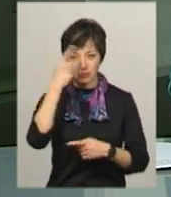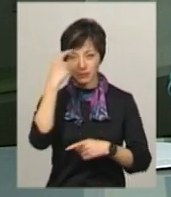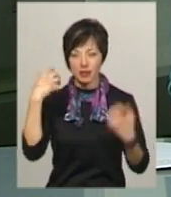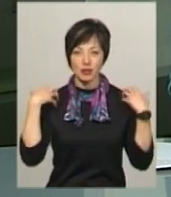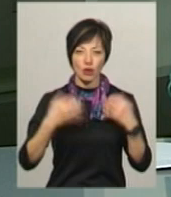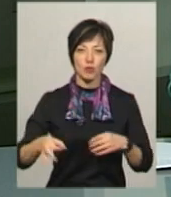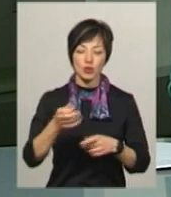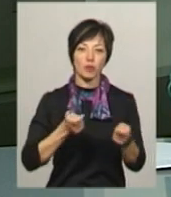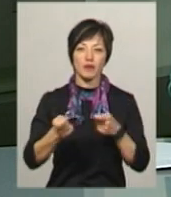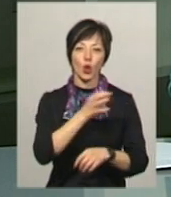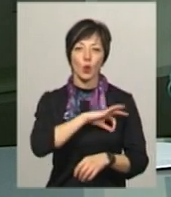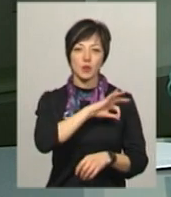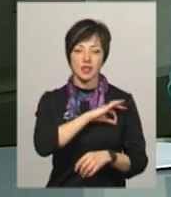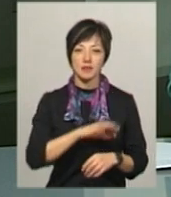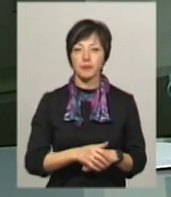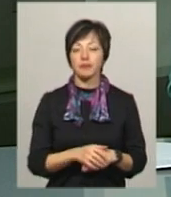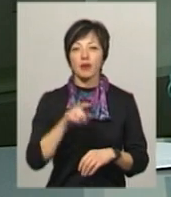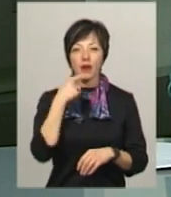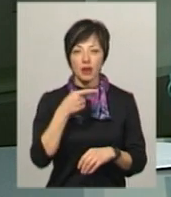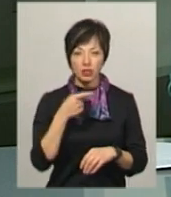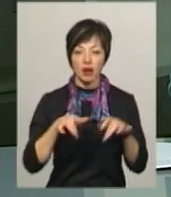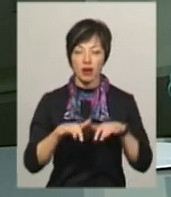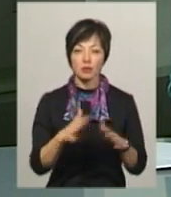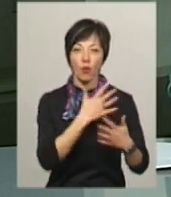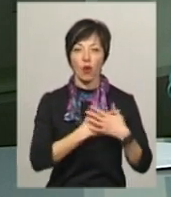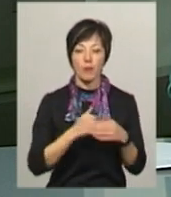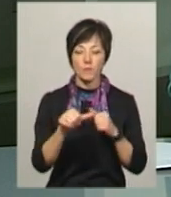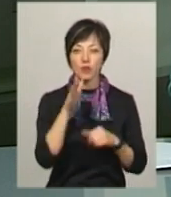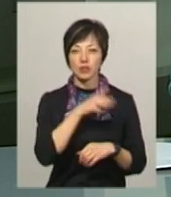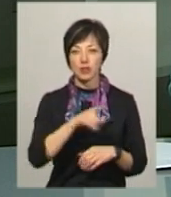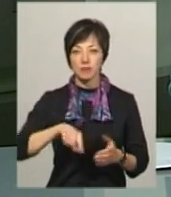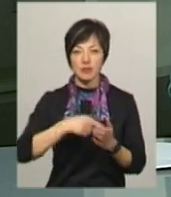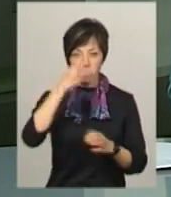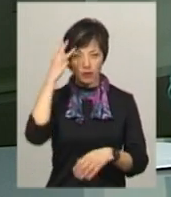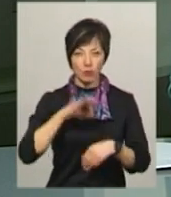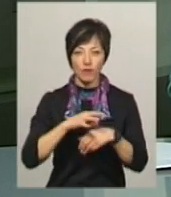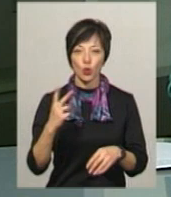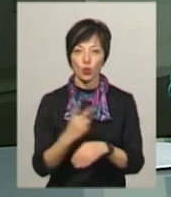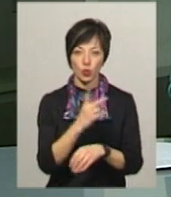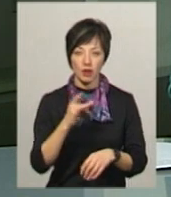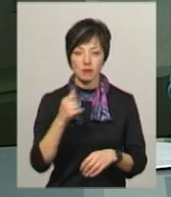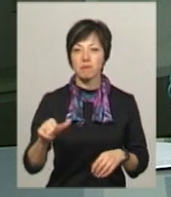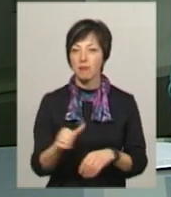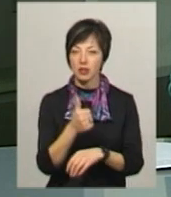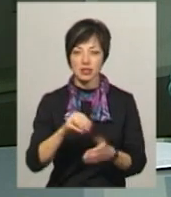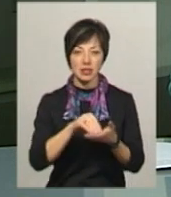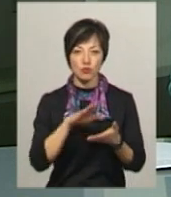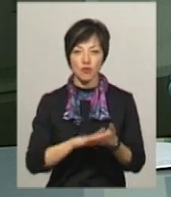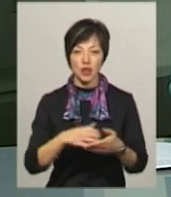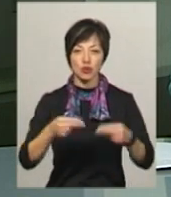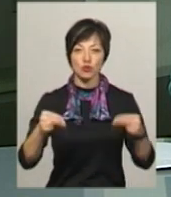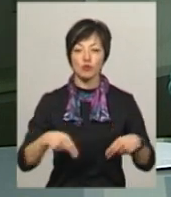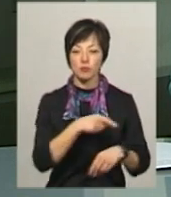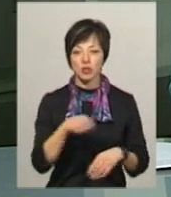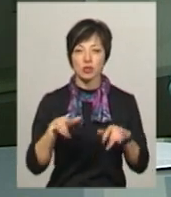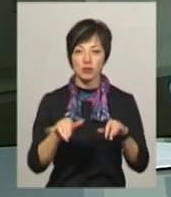обласного управління юстиції Віктор Худняк. Каже, акція «Кохання поза часом» у місті Хмельницький проводиться вдруге. Вперше зареєструвати свій шлюб під час